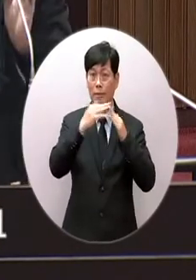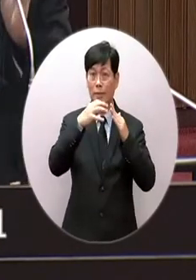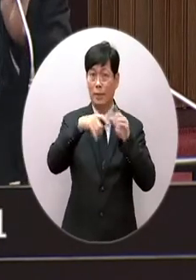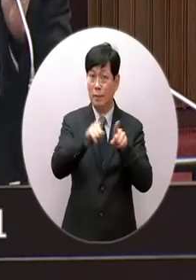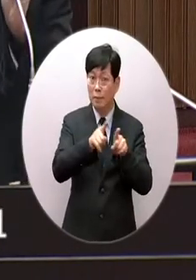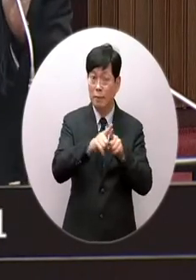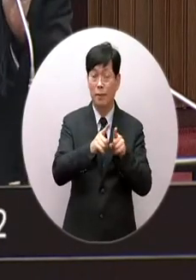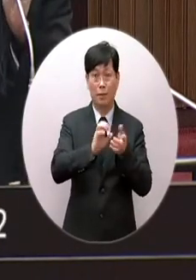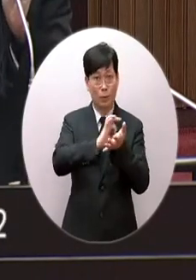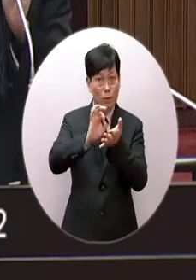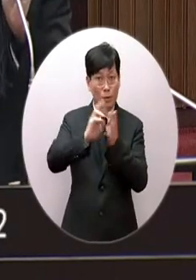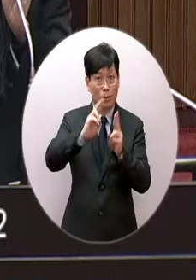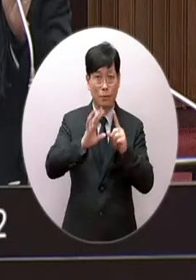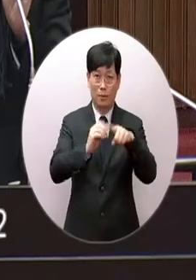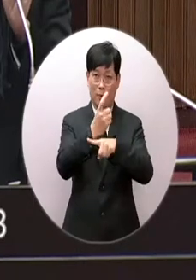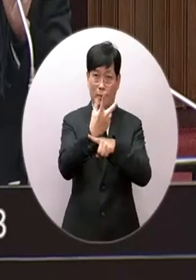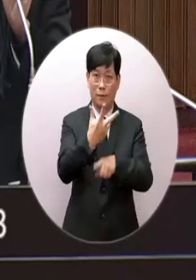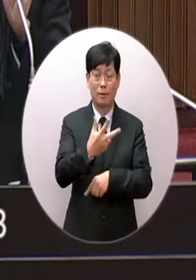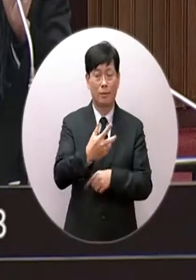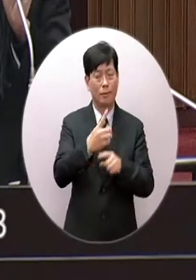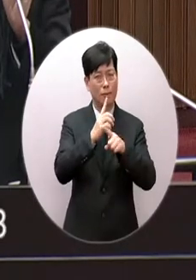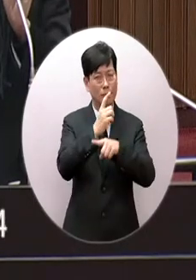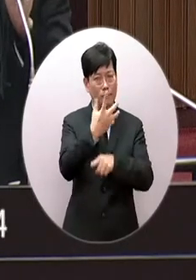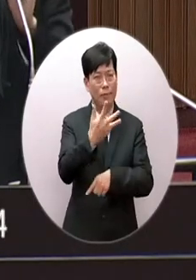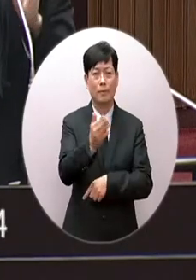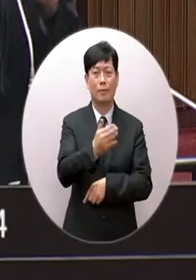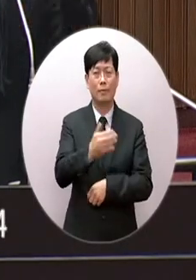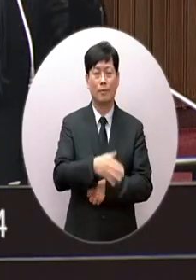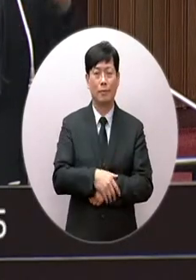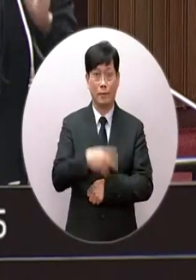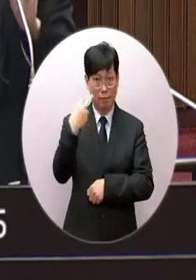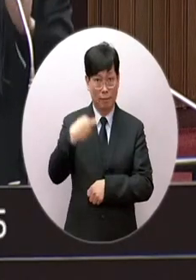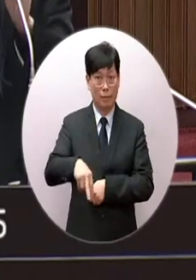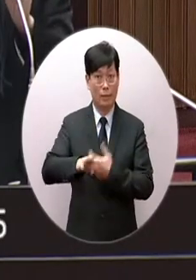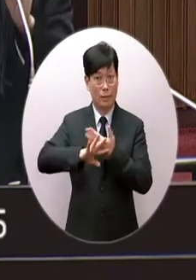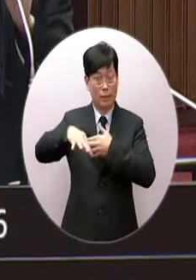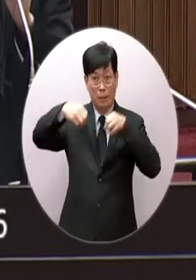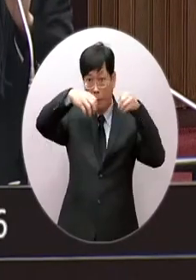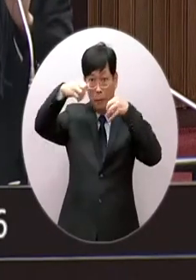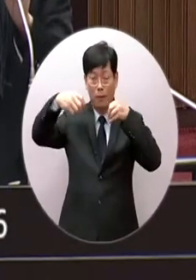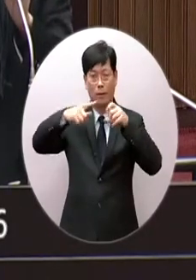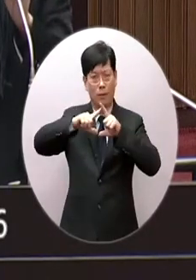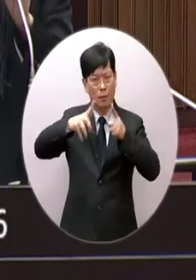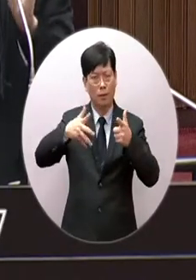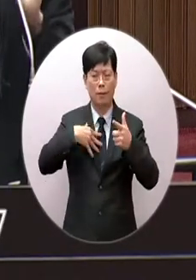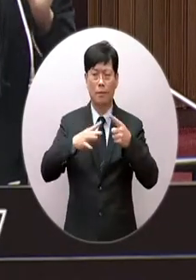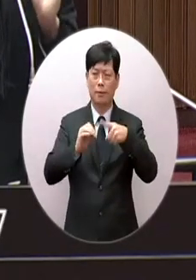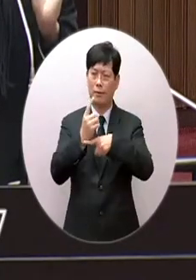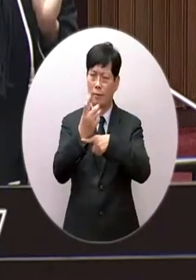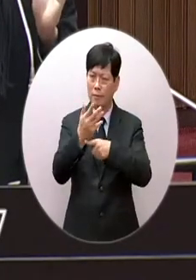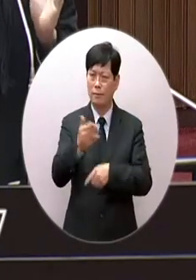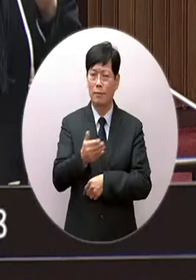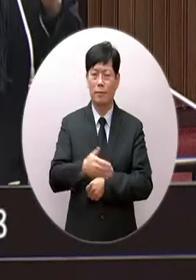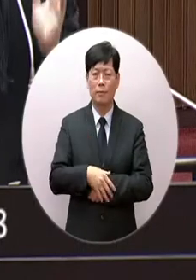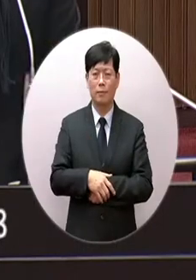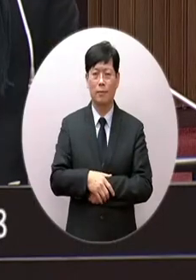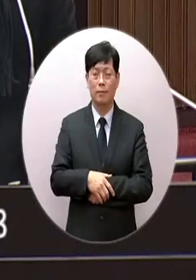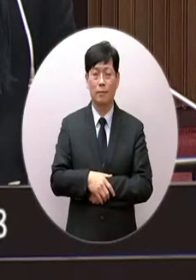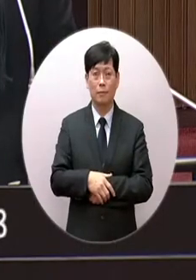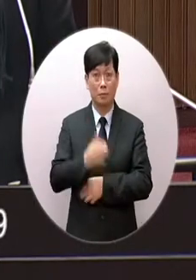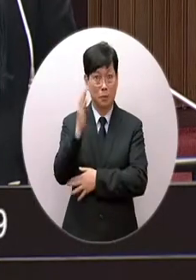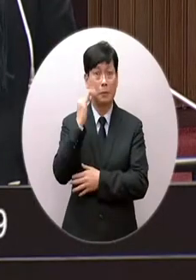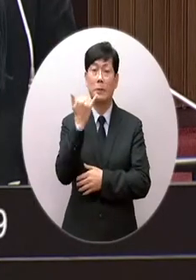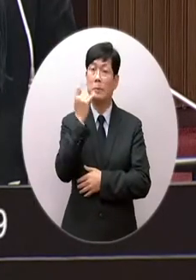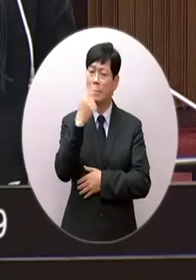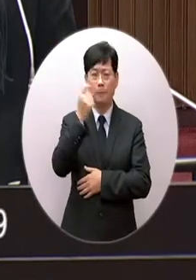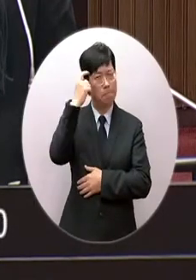用电大概17%左右，18%左右，那还有照明也是大概18%左右了，这个比例政府